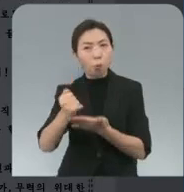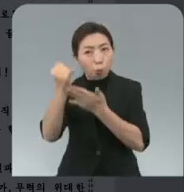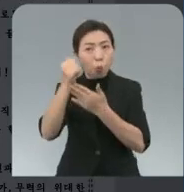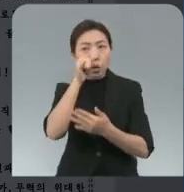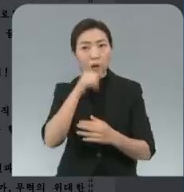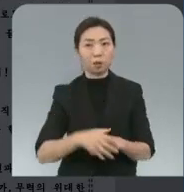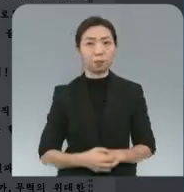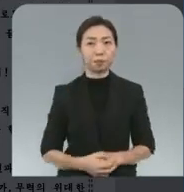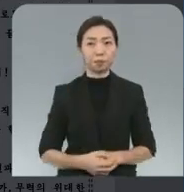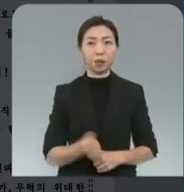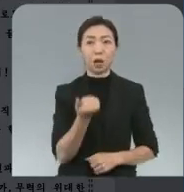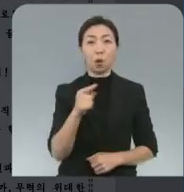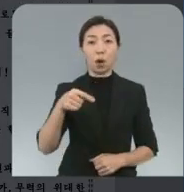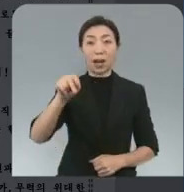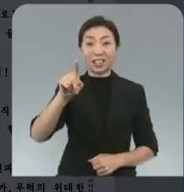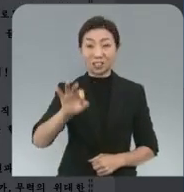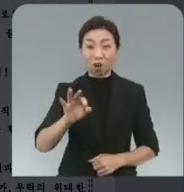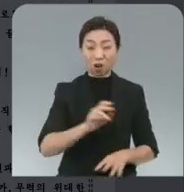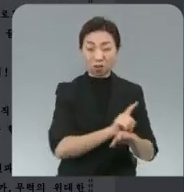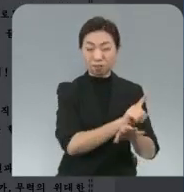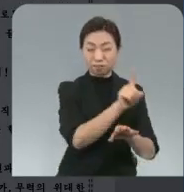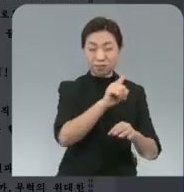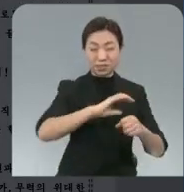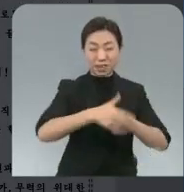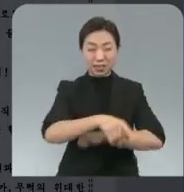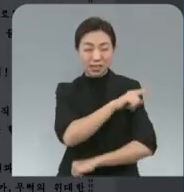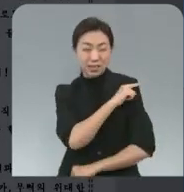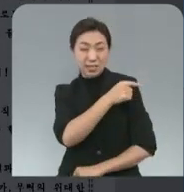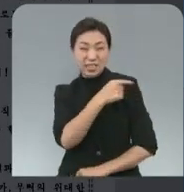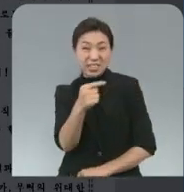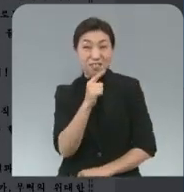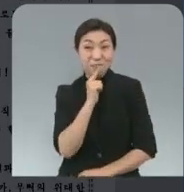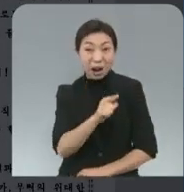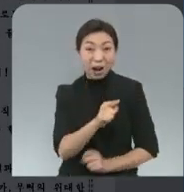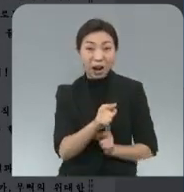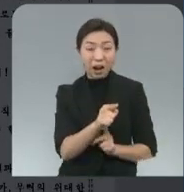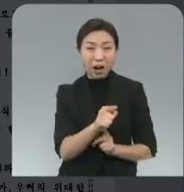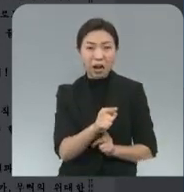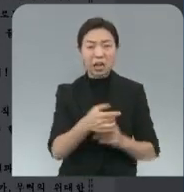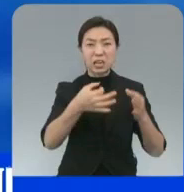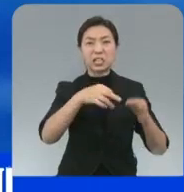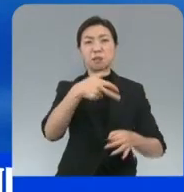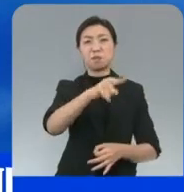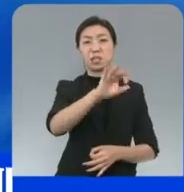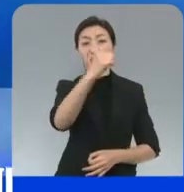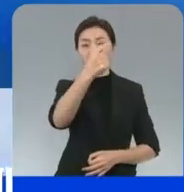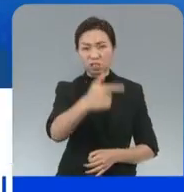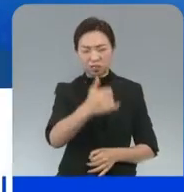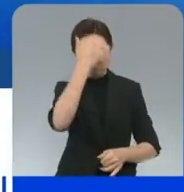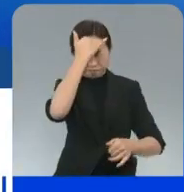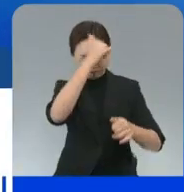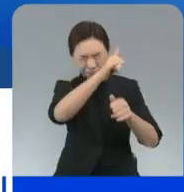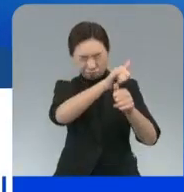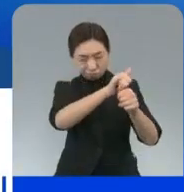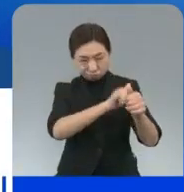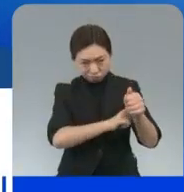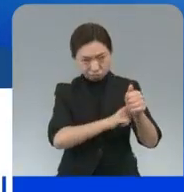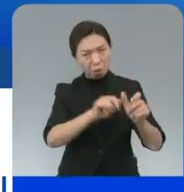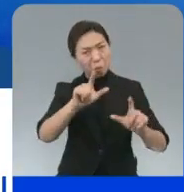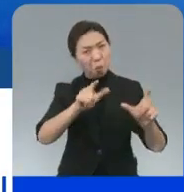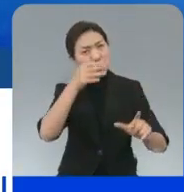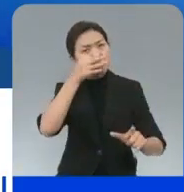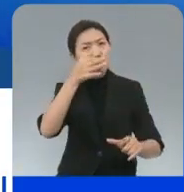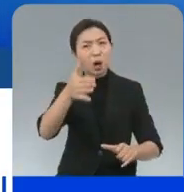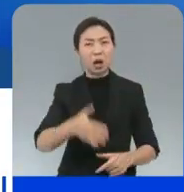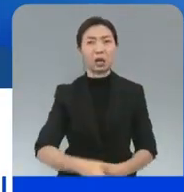国防力の強化に向けてミサイルの開発に拍車をかける必要があると述べたとのことですこの日の記念撮影